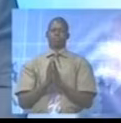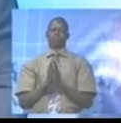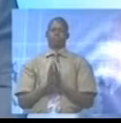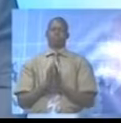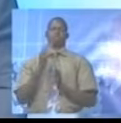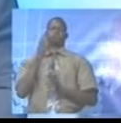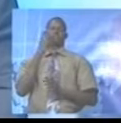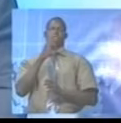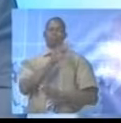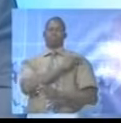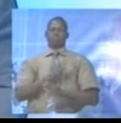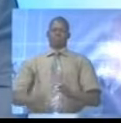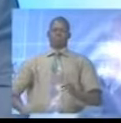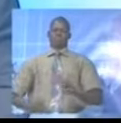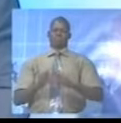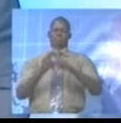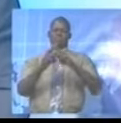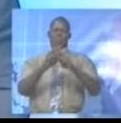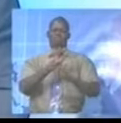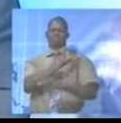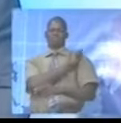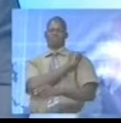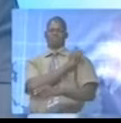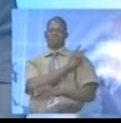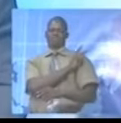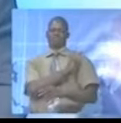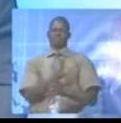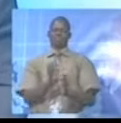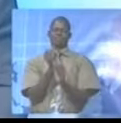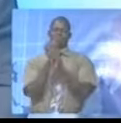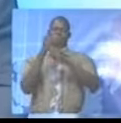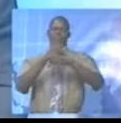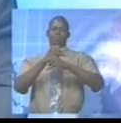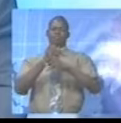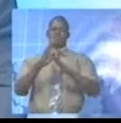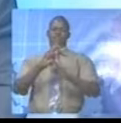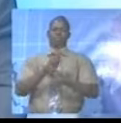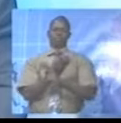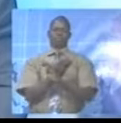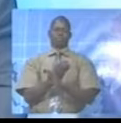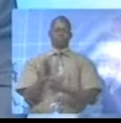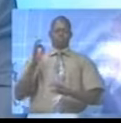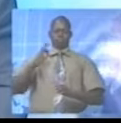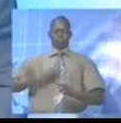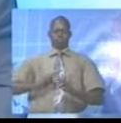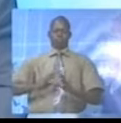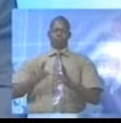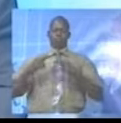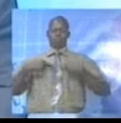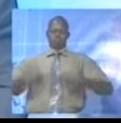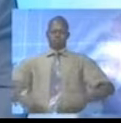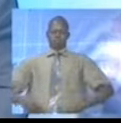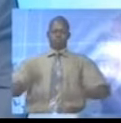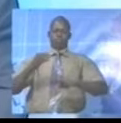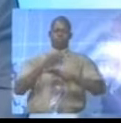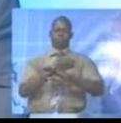Voilà, le maire de Puitenga s'appelle bien Jean-Baptiste Kabouré. Les initiatives se multiplient en faveur des réfugiés maliens vivant sur le site de